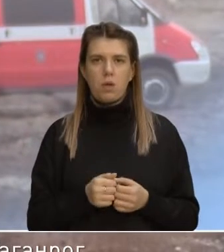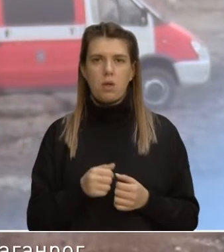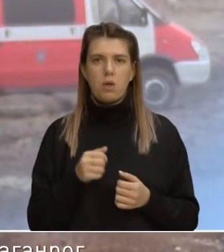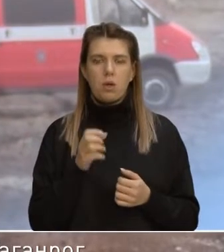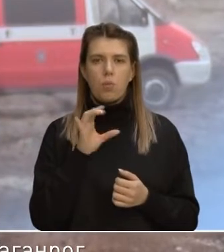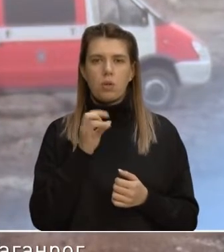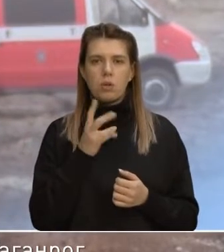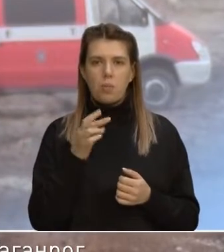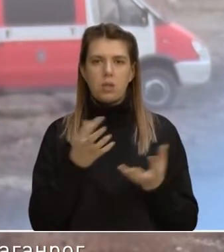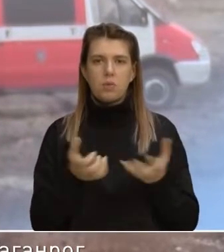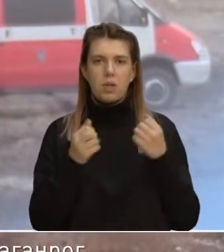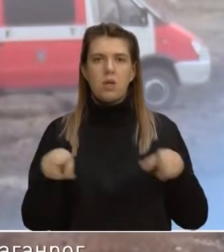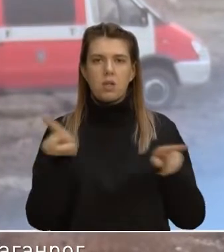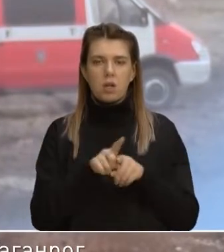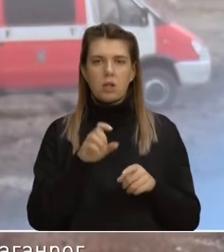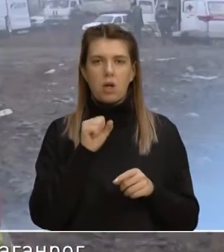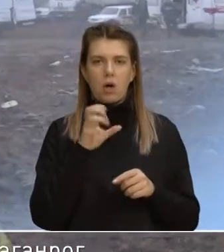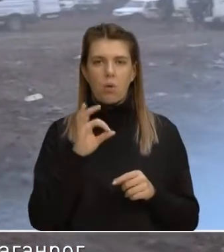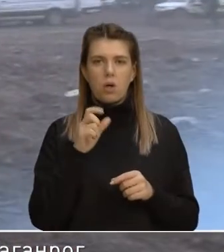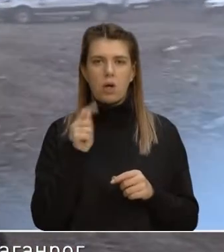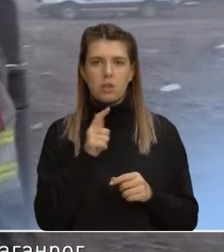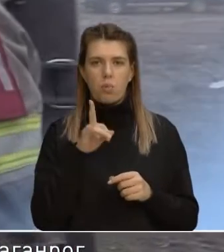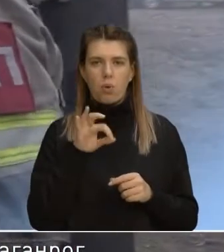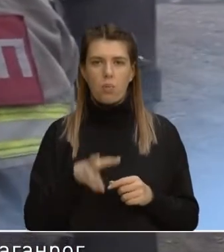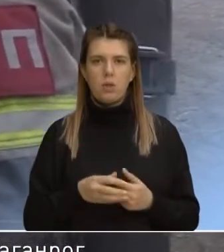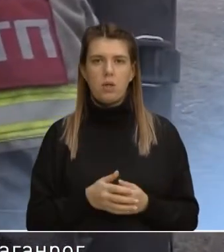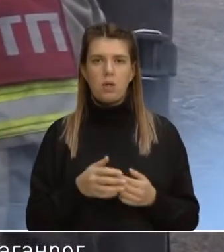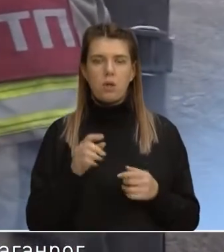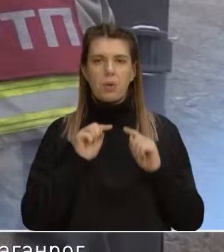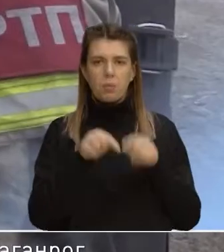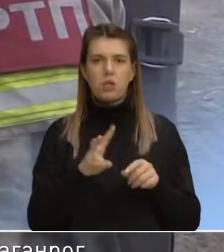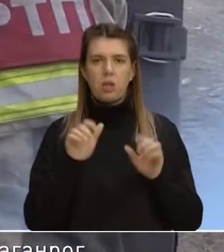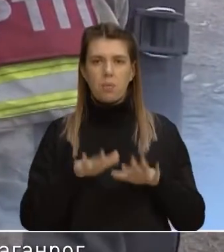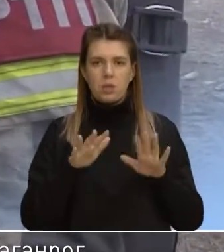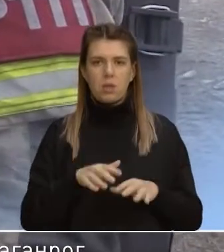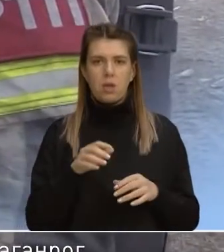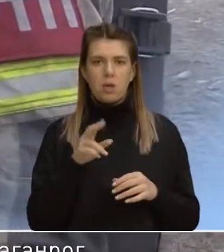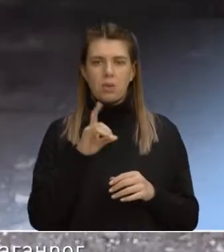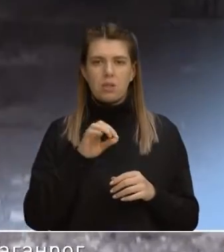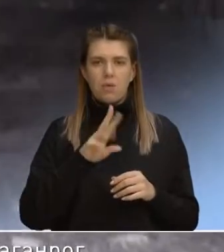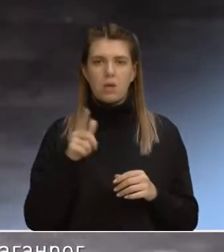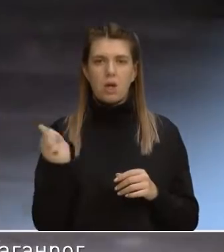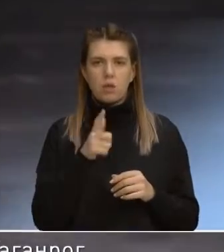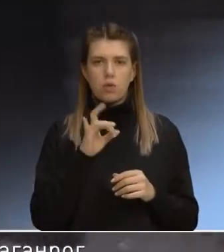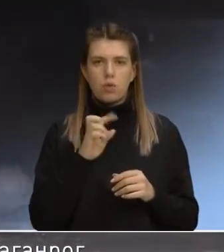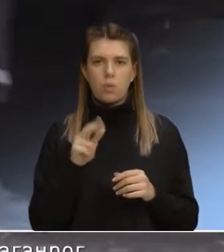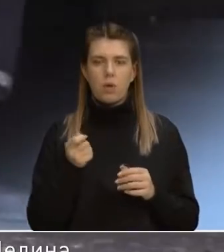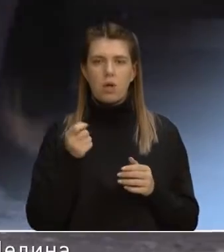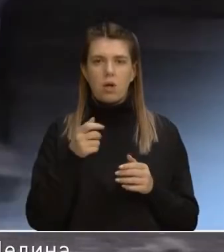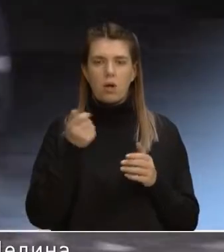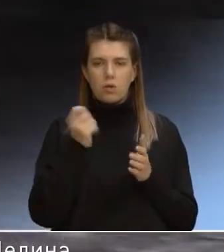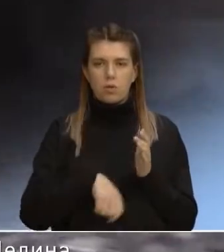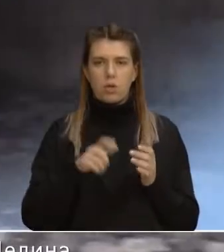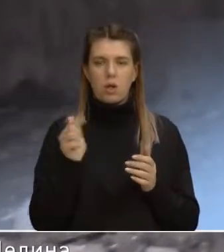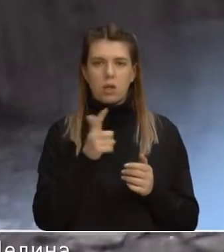муниципальных спасателей а также оао газпром прибывшие на место происшествия представителей газовые службы отключили подачу